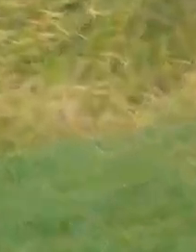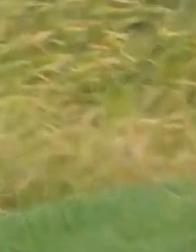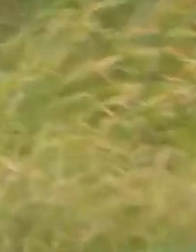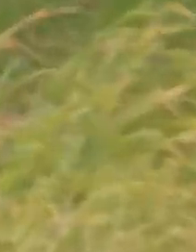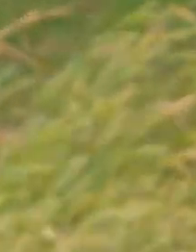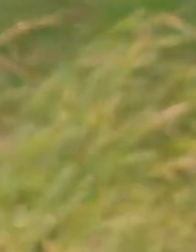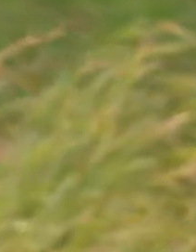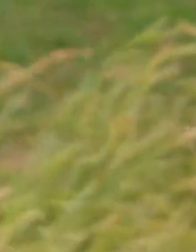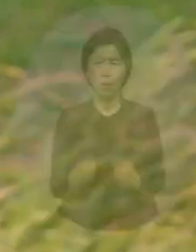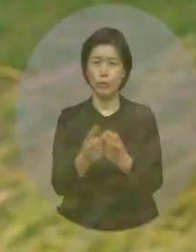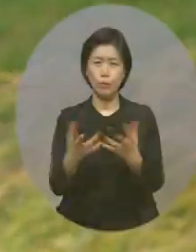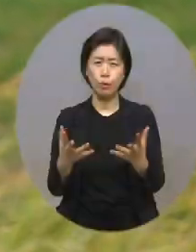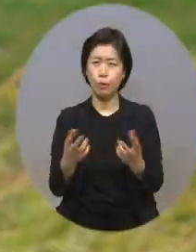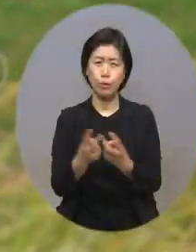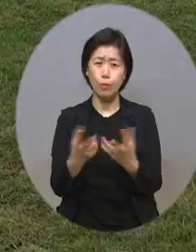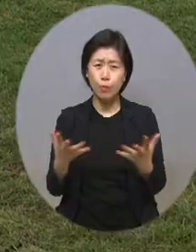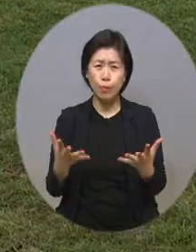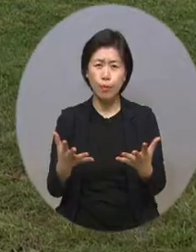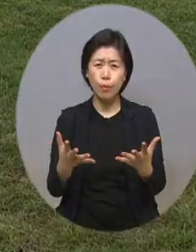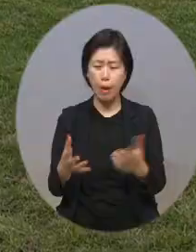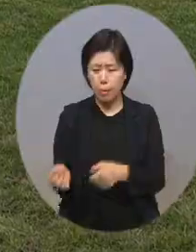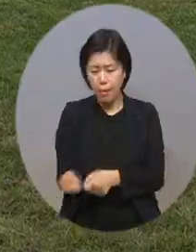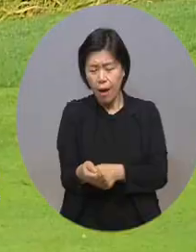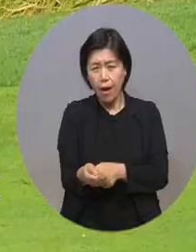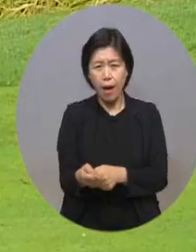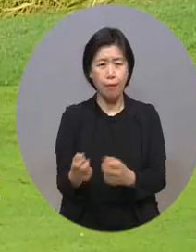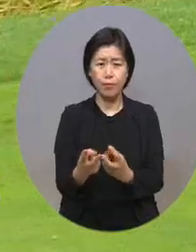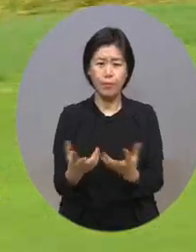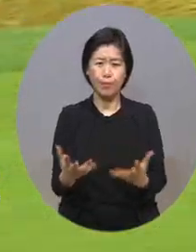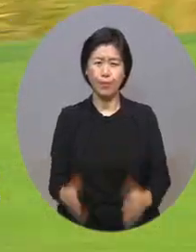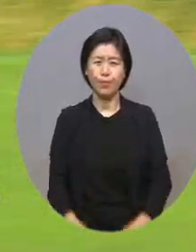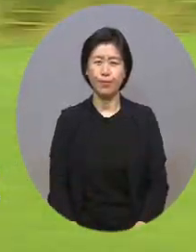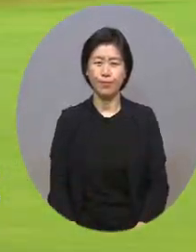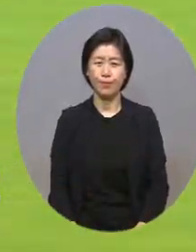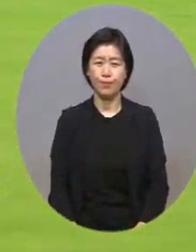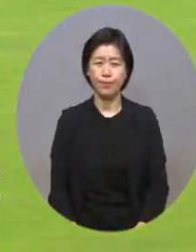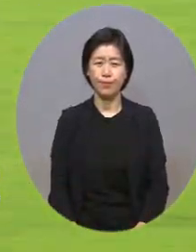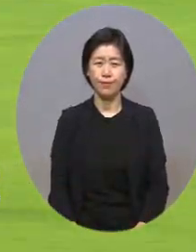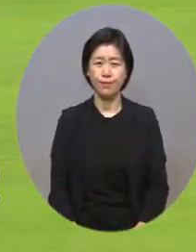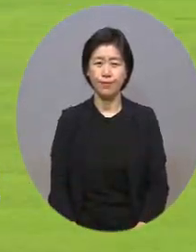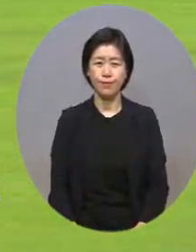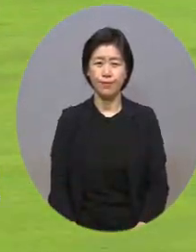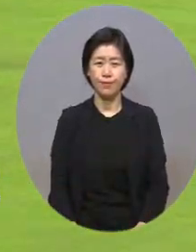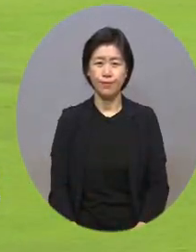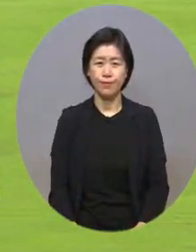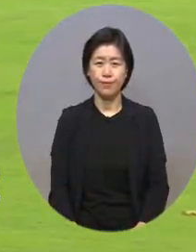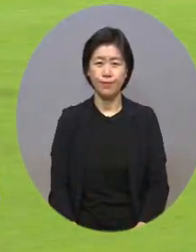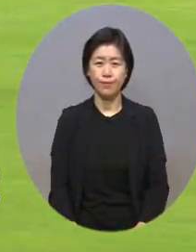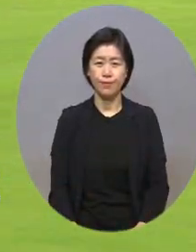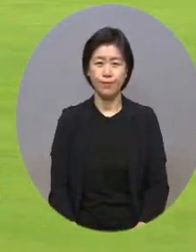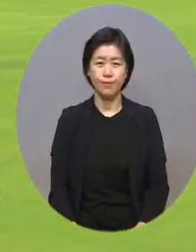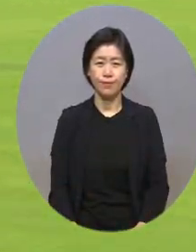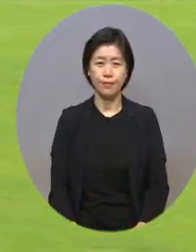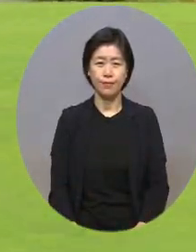어쩔 수가 없어, 어쩔 수가 없어, 바보. 이 바보야 진짜 아니야.